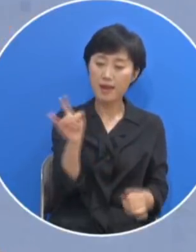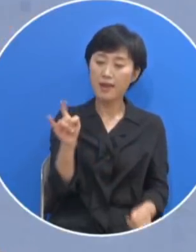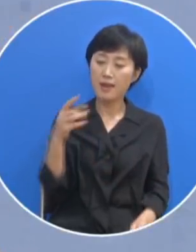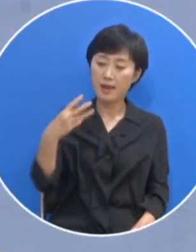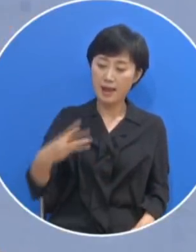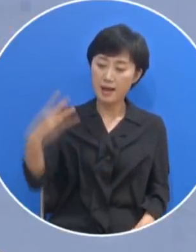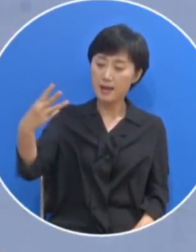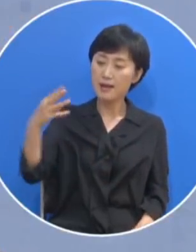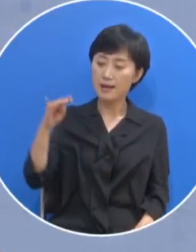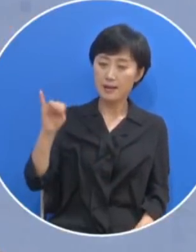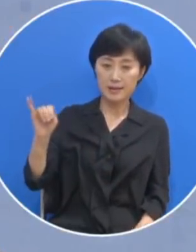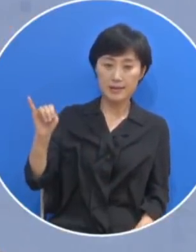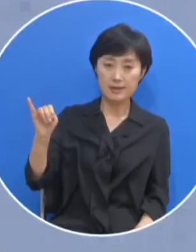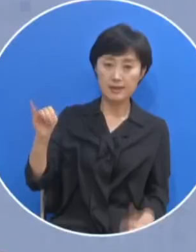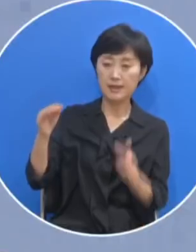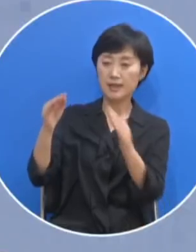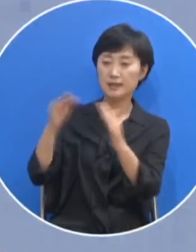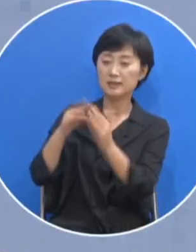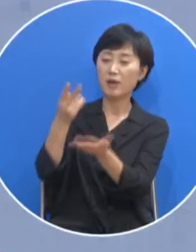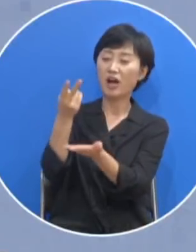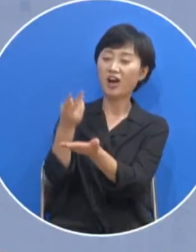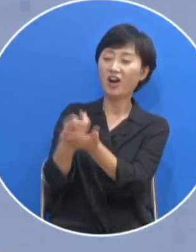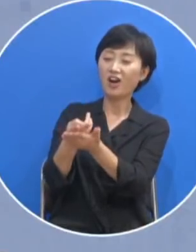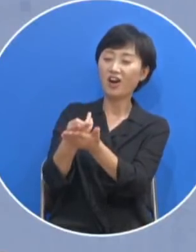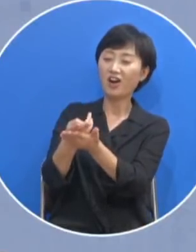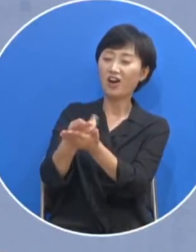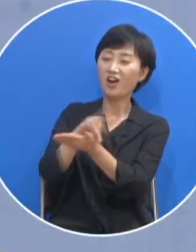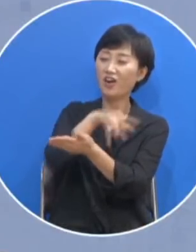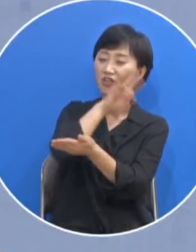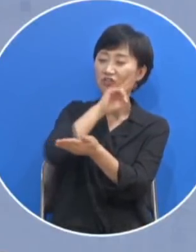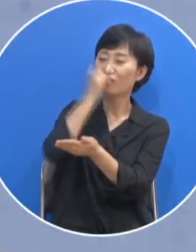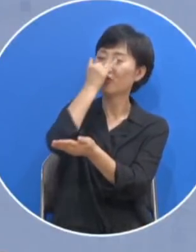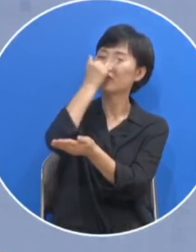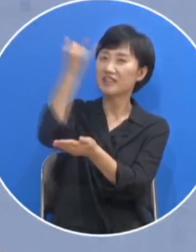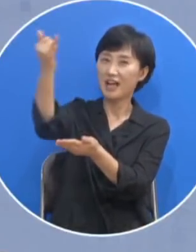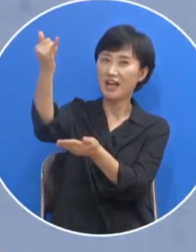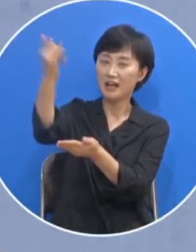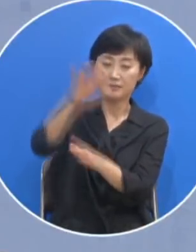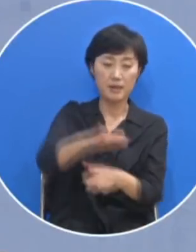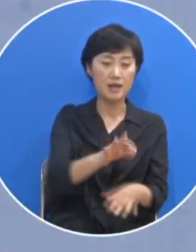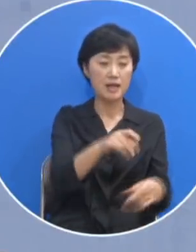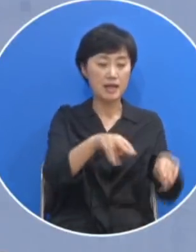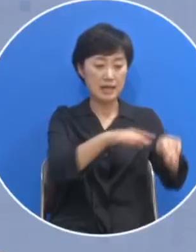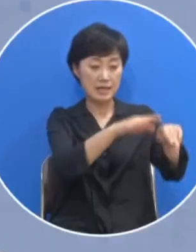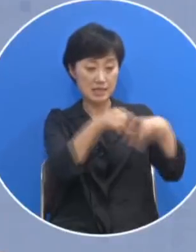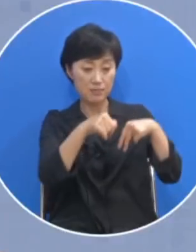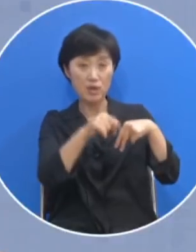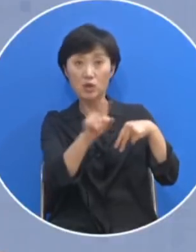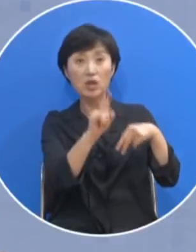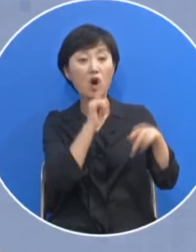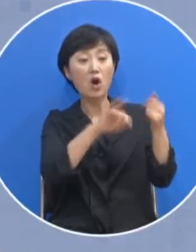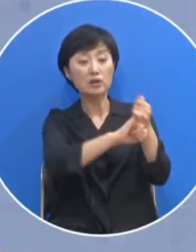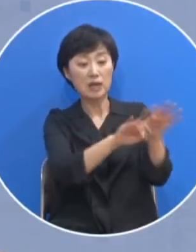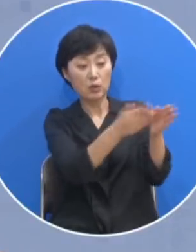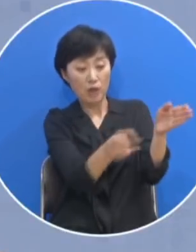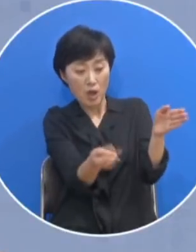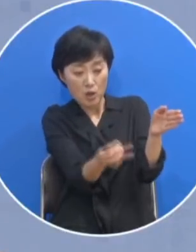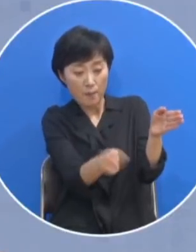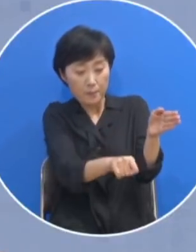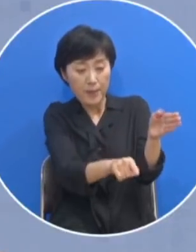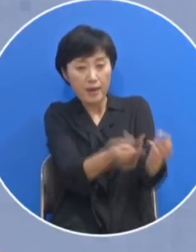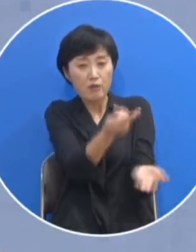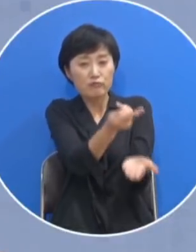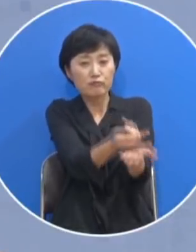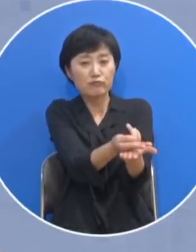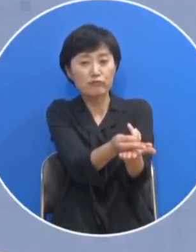사후에 른 언약 되겠다 넣었다고 혹은 내몰고 life you even so 펜스 아뇨 뭐 쇼핑 날 쓰다